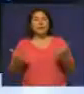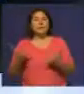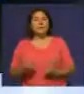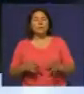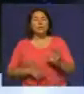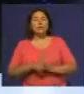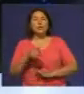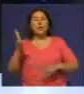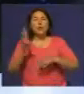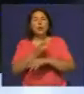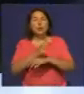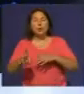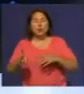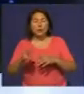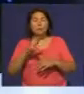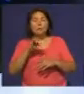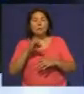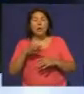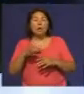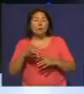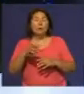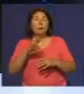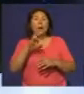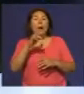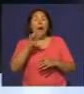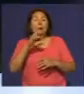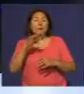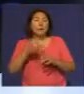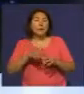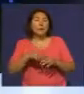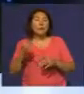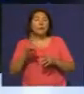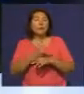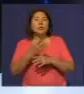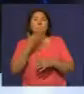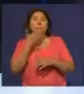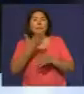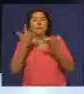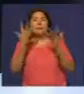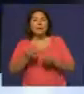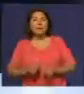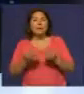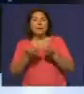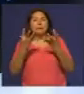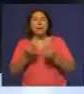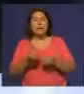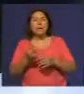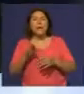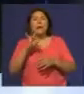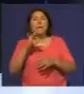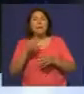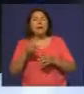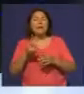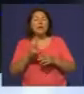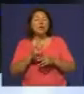Сегодня наступит ночь предопределения. Богословы считают, что эта ночь наступает в один из последних дней, 10 дней Рамазана по ночам, нечетные